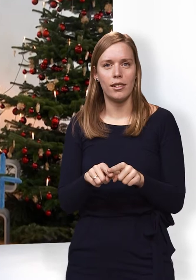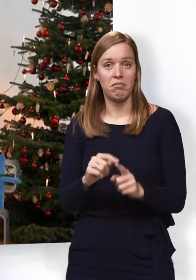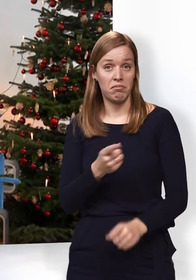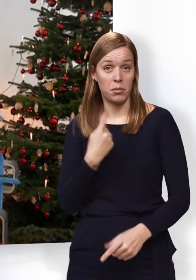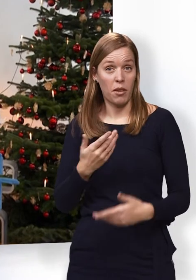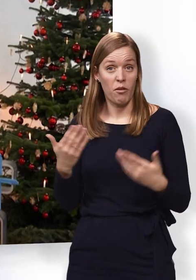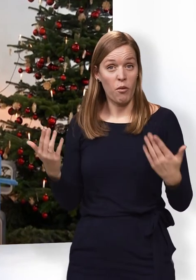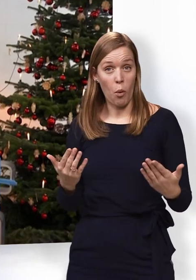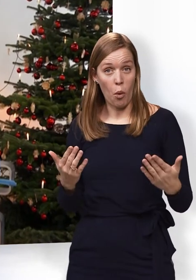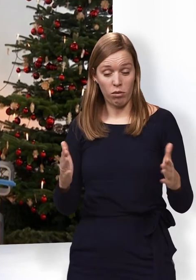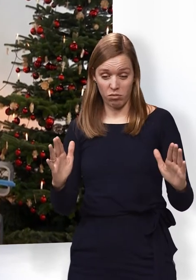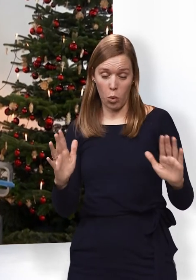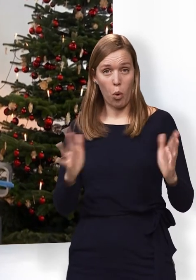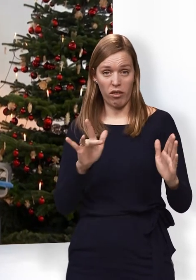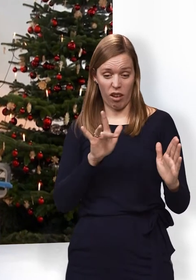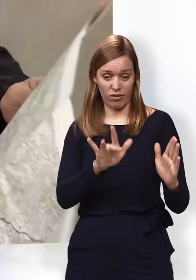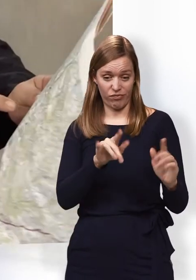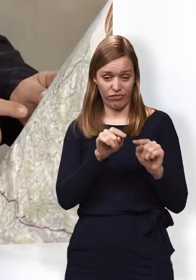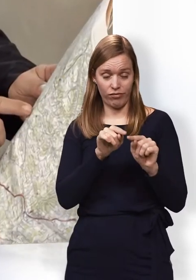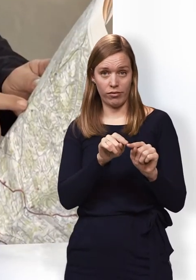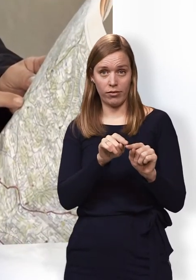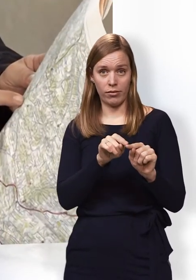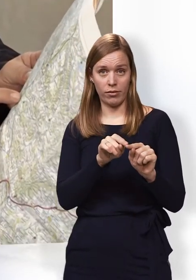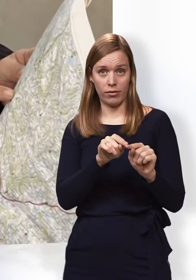Wir stehen ungefähr hier.